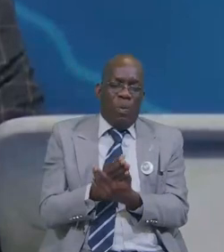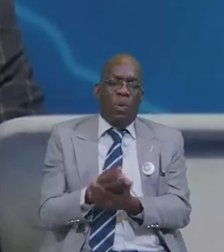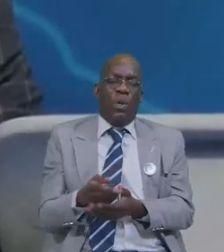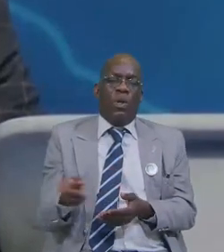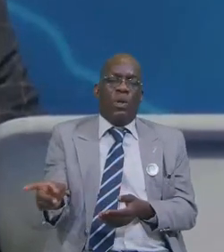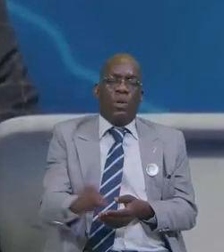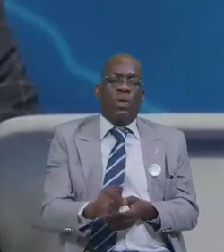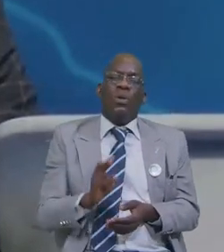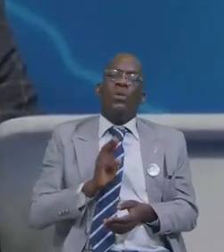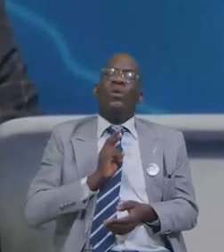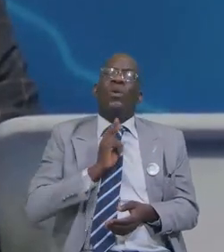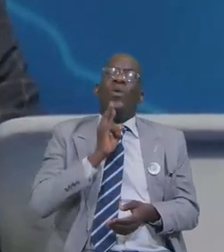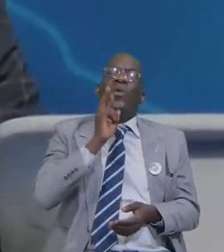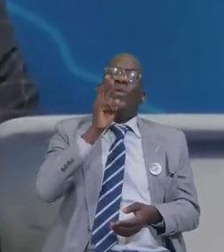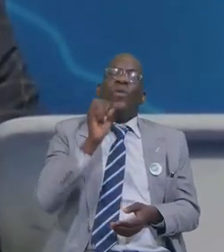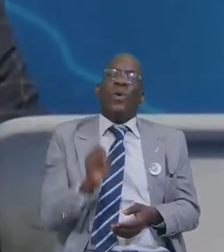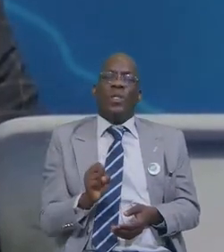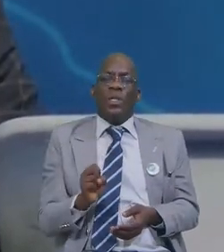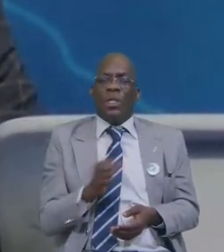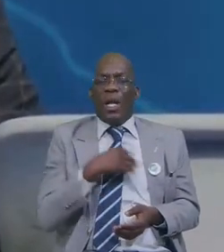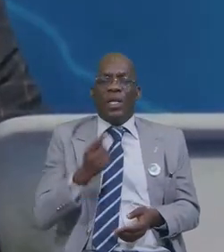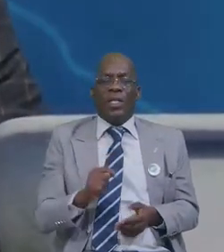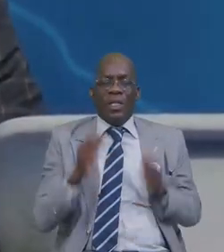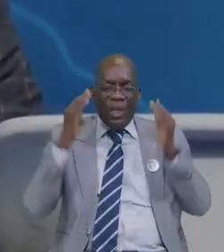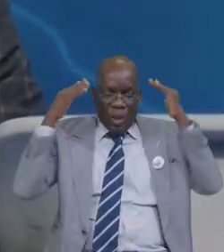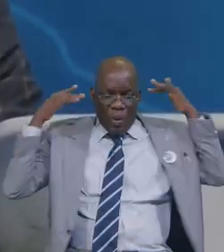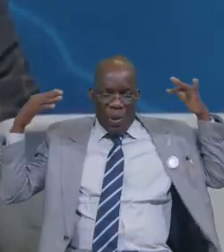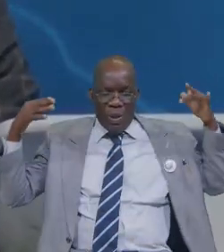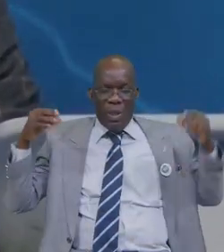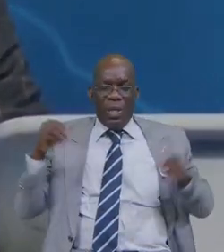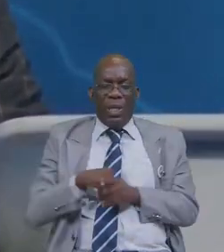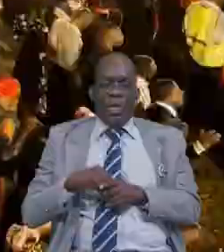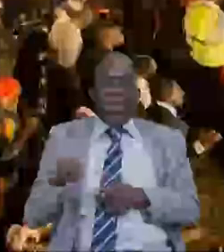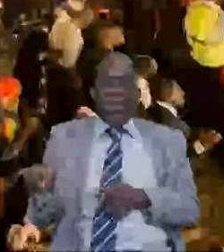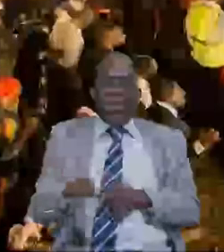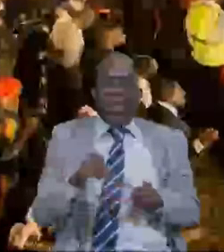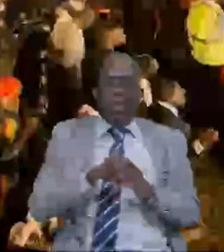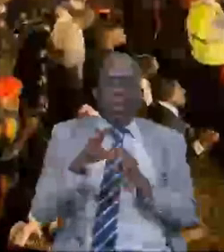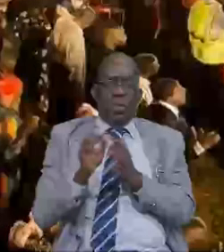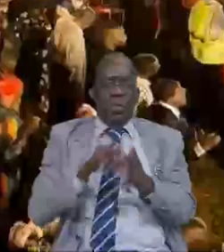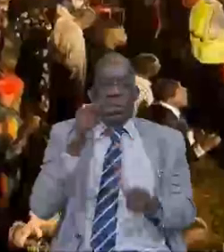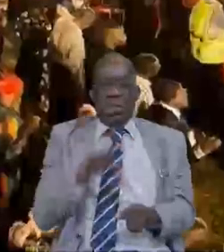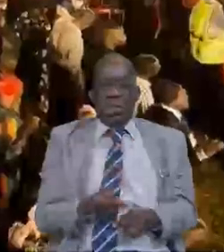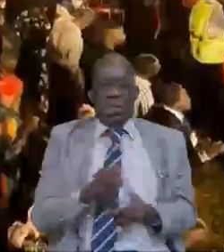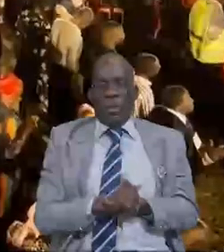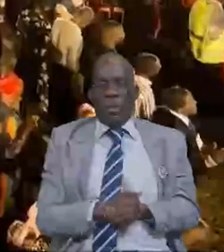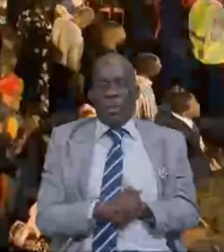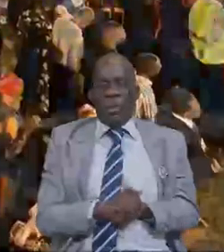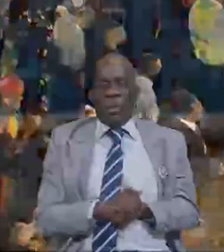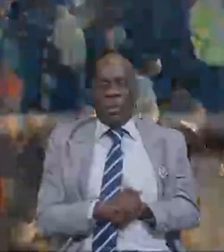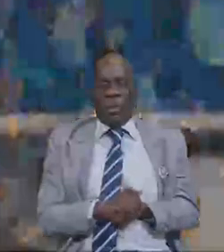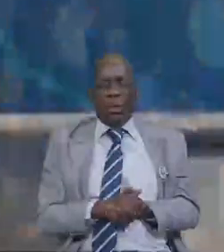bruits et les bruits dans les oreilles au nom de Jésus.